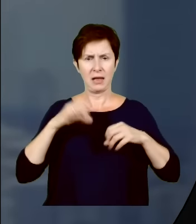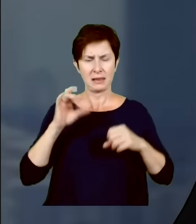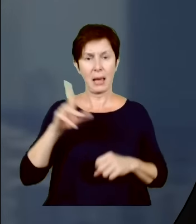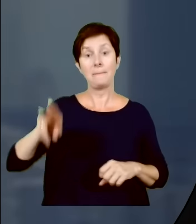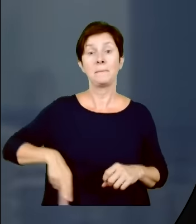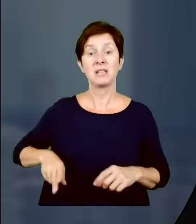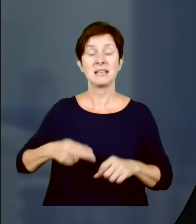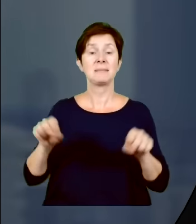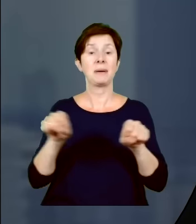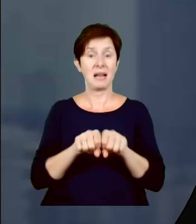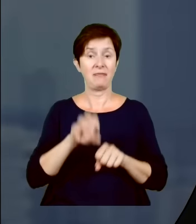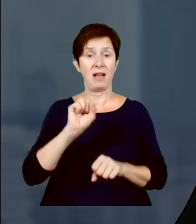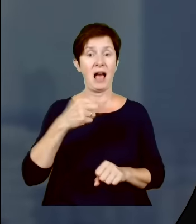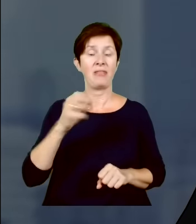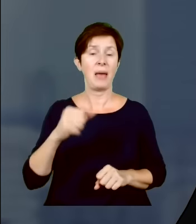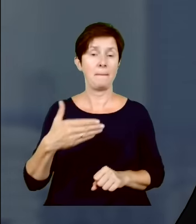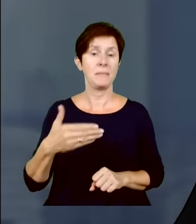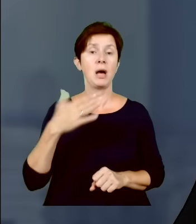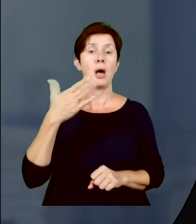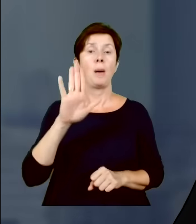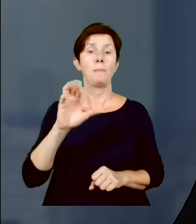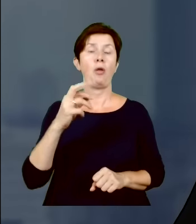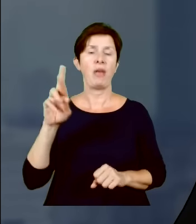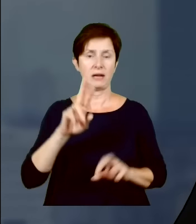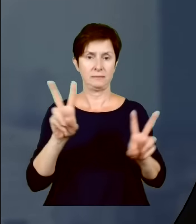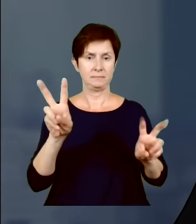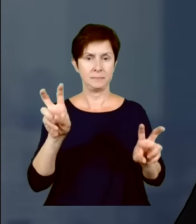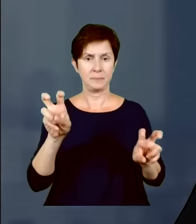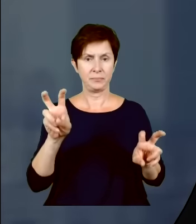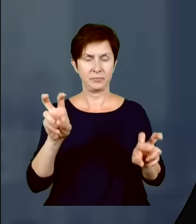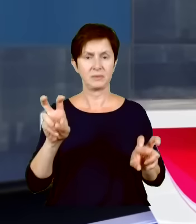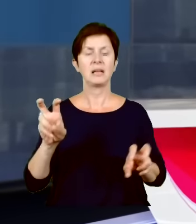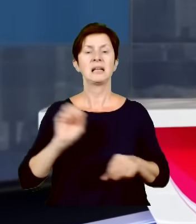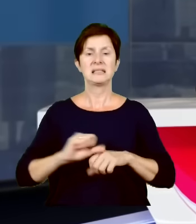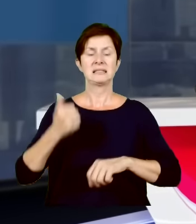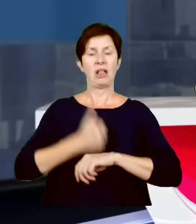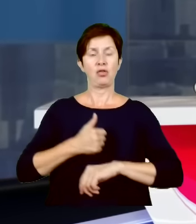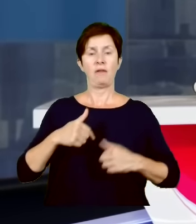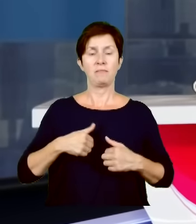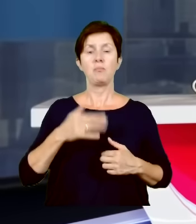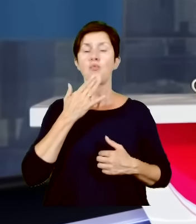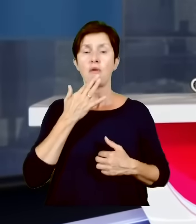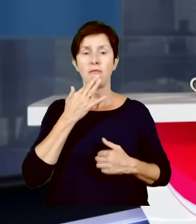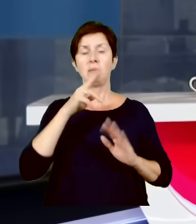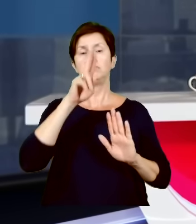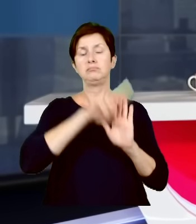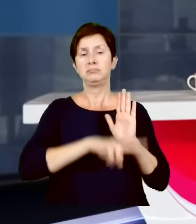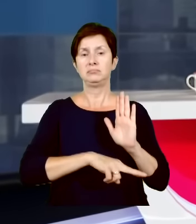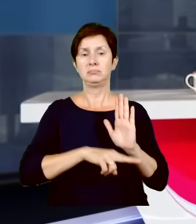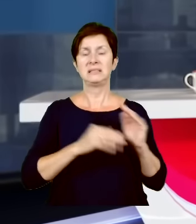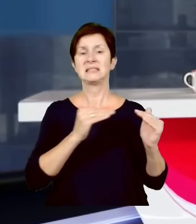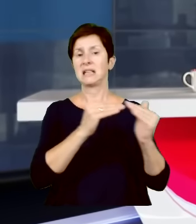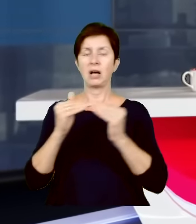sprawiedliwości Adam Bodnar cytat Stoi na stanowisku że przestrzeganie standardów obowiązuje wszystkich